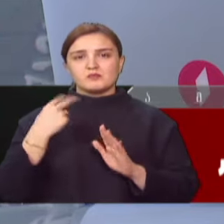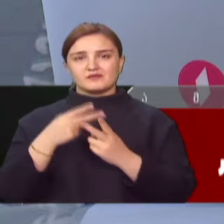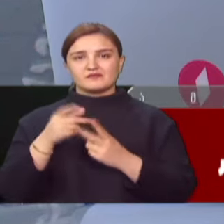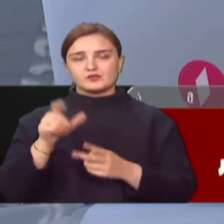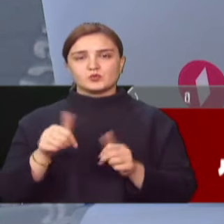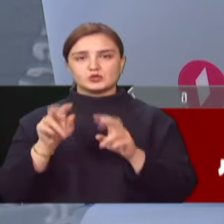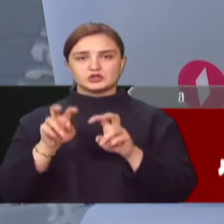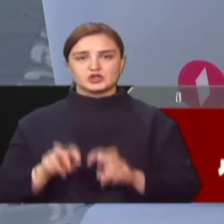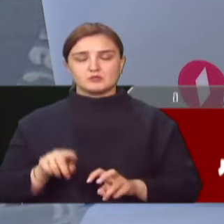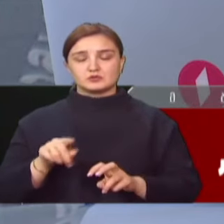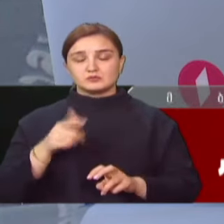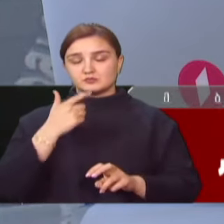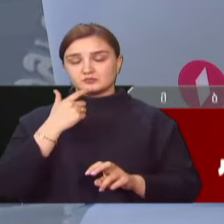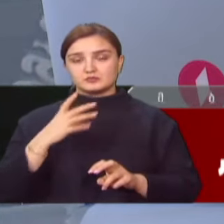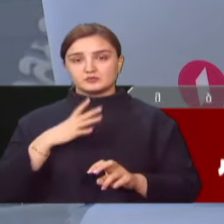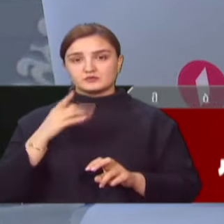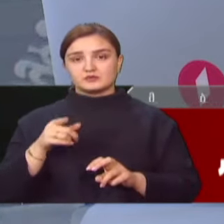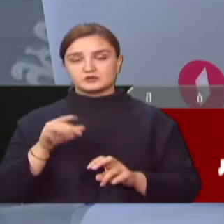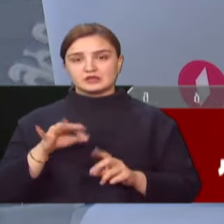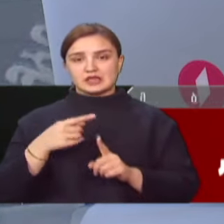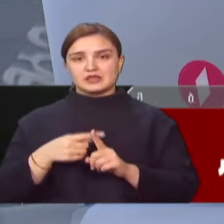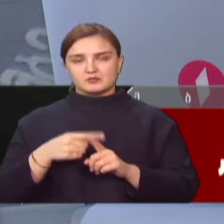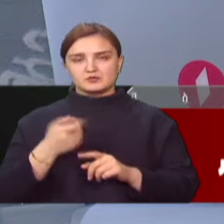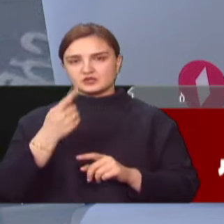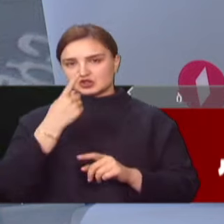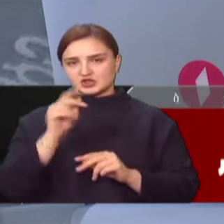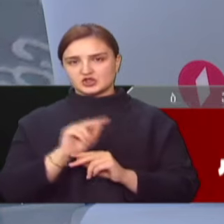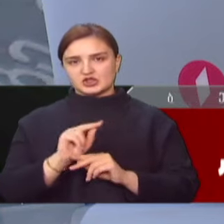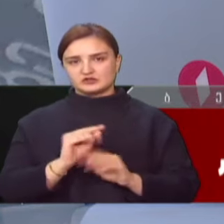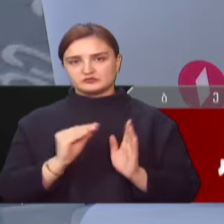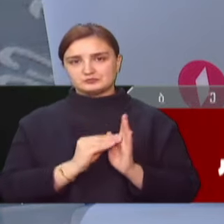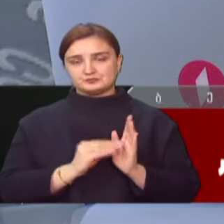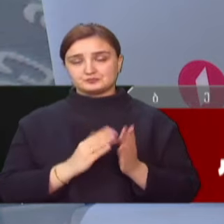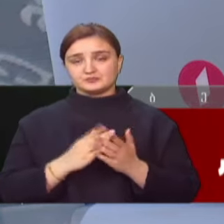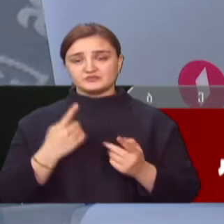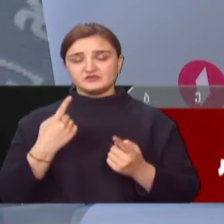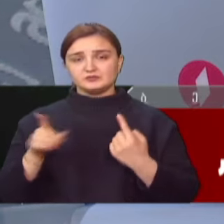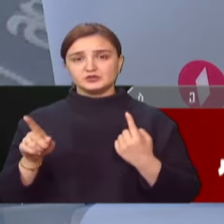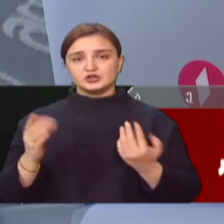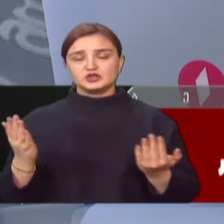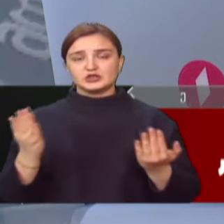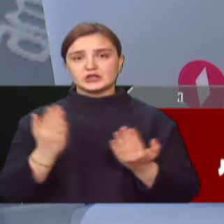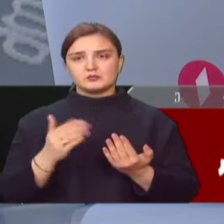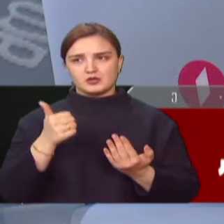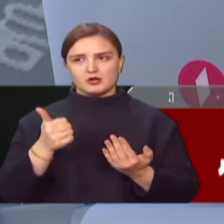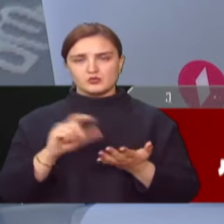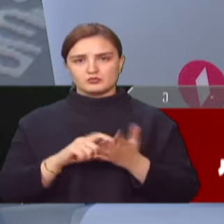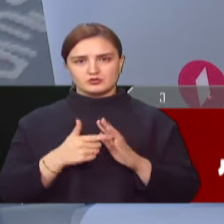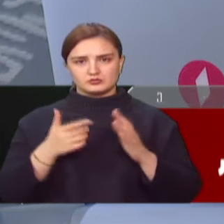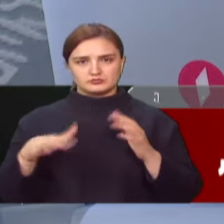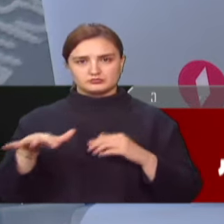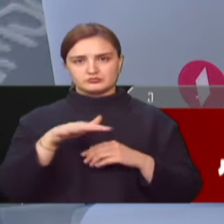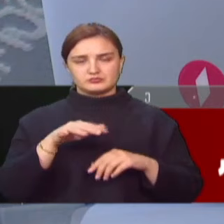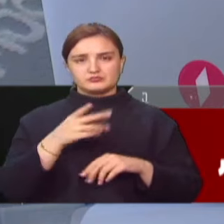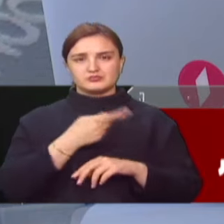Ex-prezident Tandaka, Shuri Bulinacali, Dadebi, Čepa, Sebepta, Nerta, Čeniš, Nepsac, Moicaus. Sweptan Shedarebi, Didi Partobiste, Argad Mocobili, Otahi, Schwa,